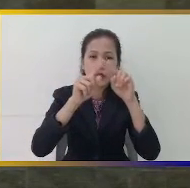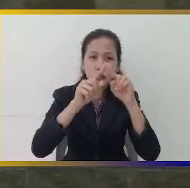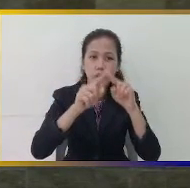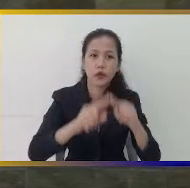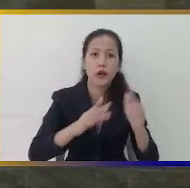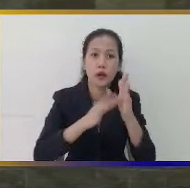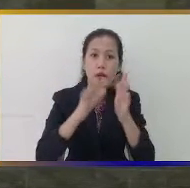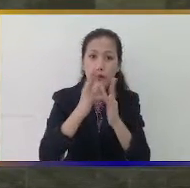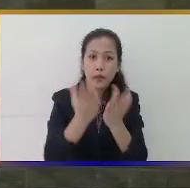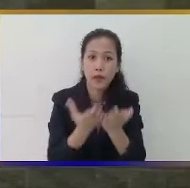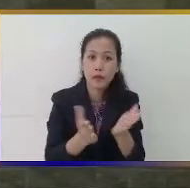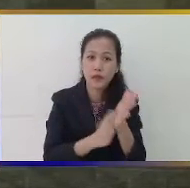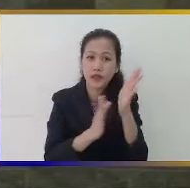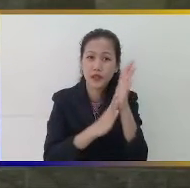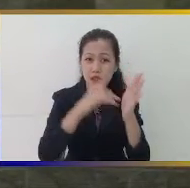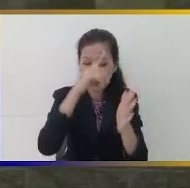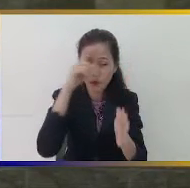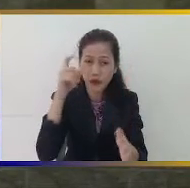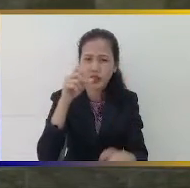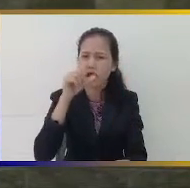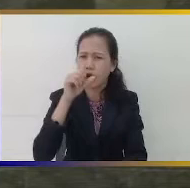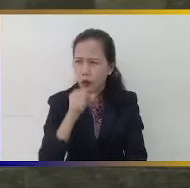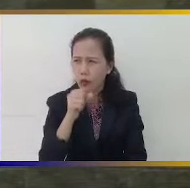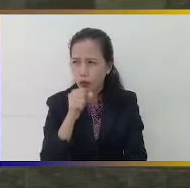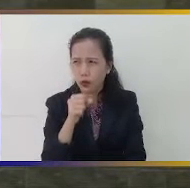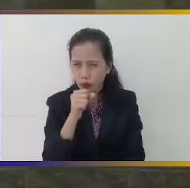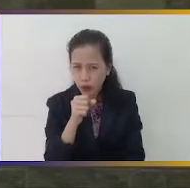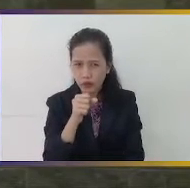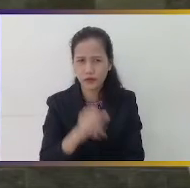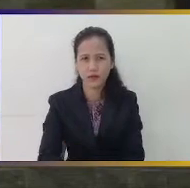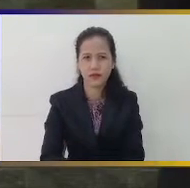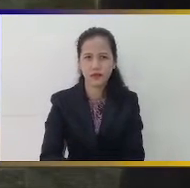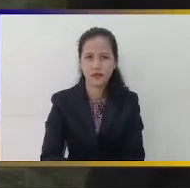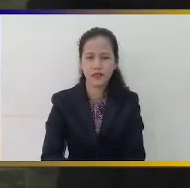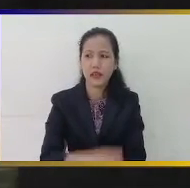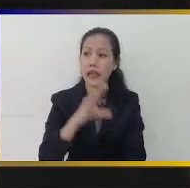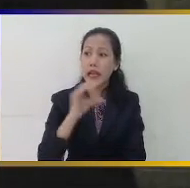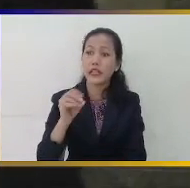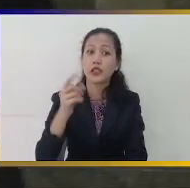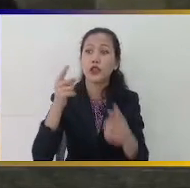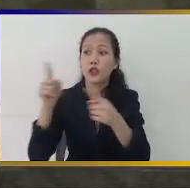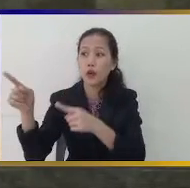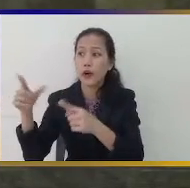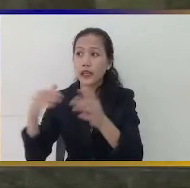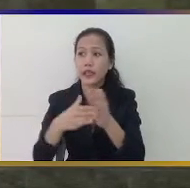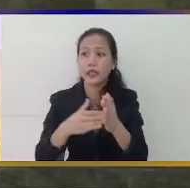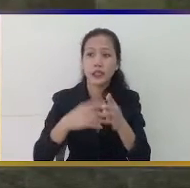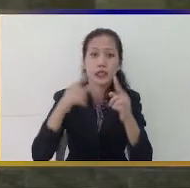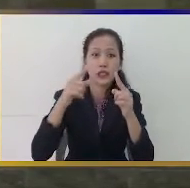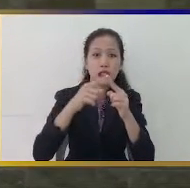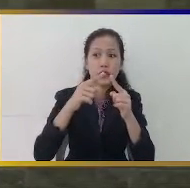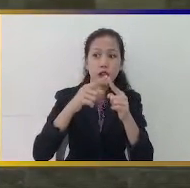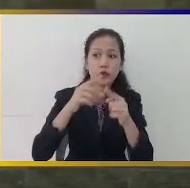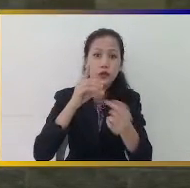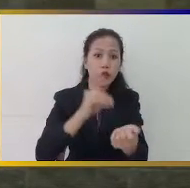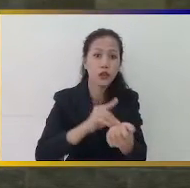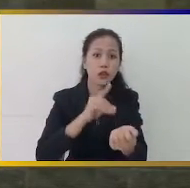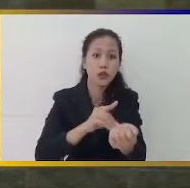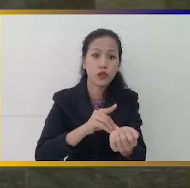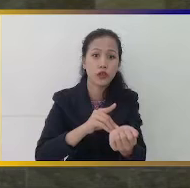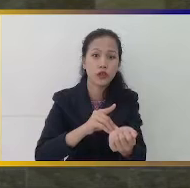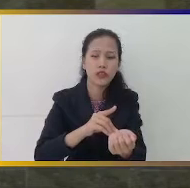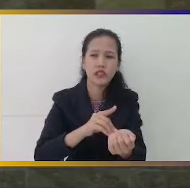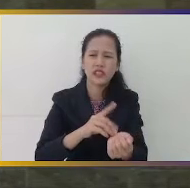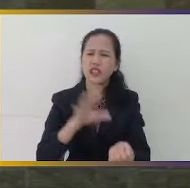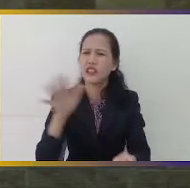ko. At bumalik po ako kay Doc. Sabi ko, Doc, pabalik-balik yung ubo ko eh. Sabi niya, normal